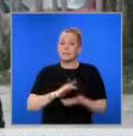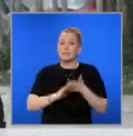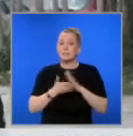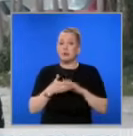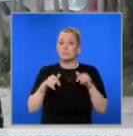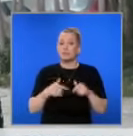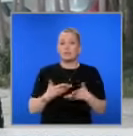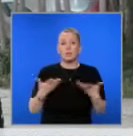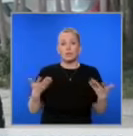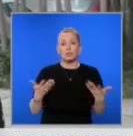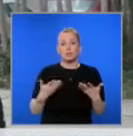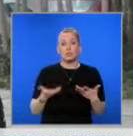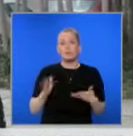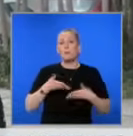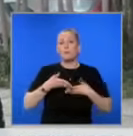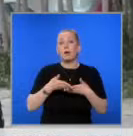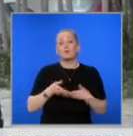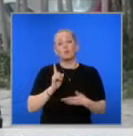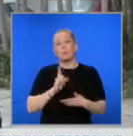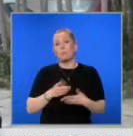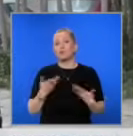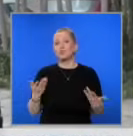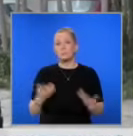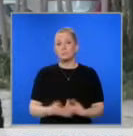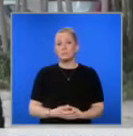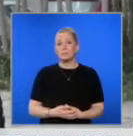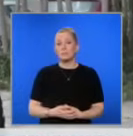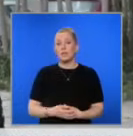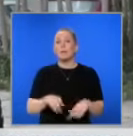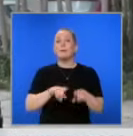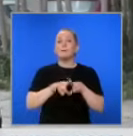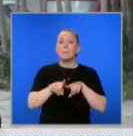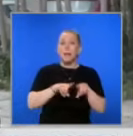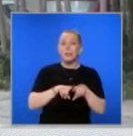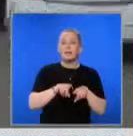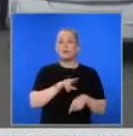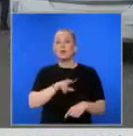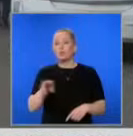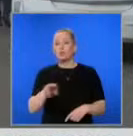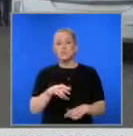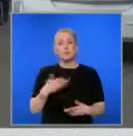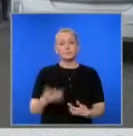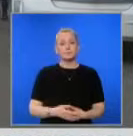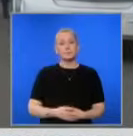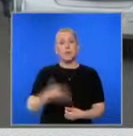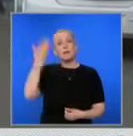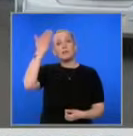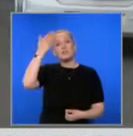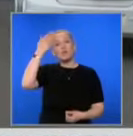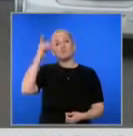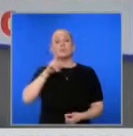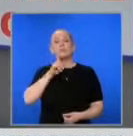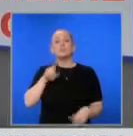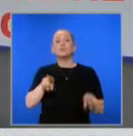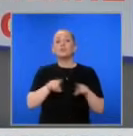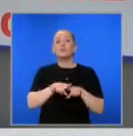с това нещо. Ще помагаме с каквото можем. Приятели, роднини. Виновният шофьор също е в болницата. Все